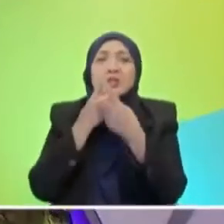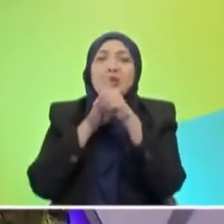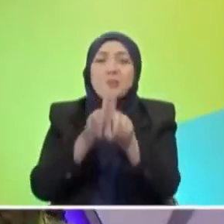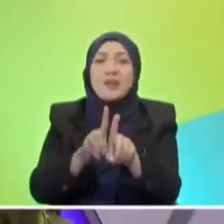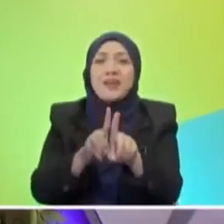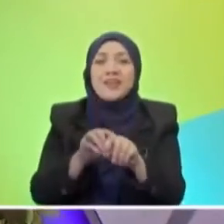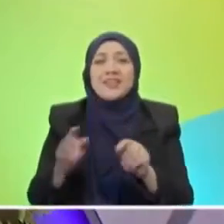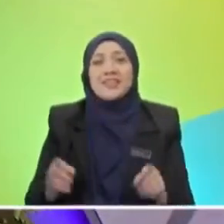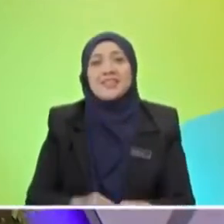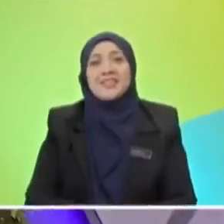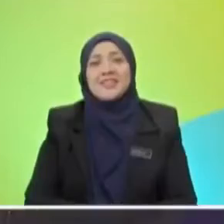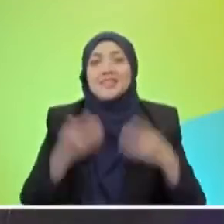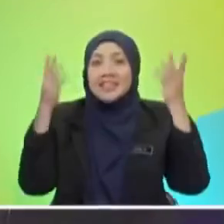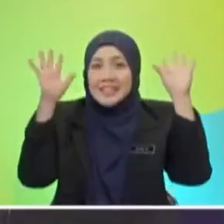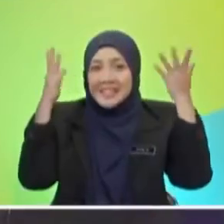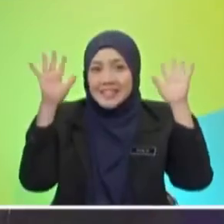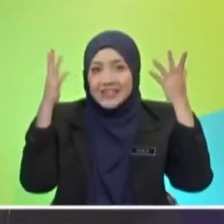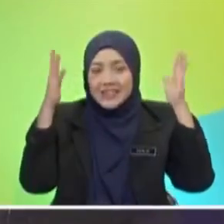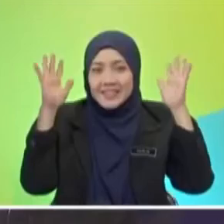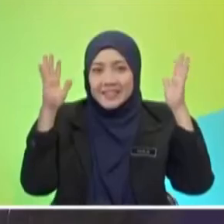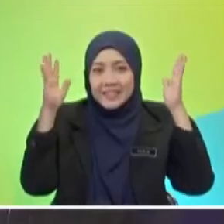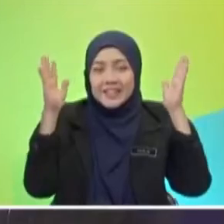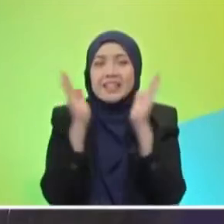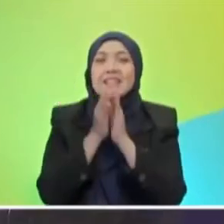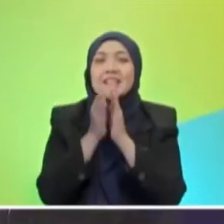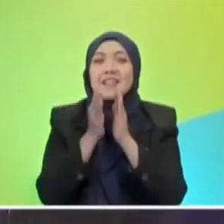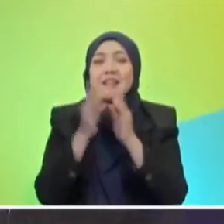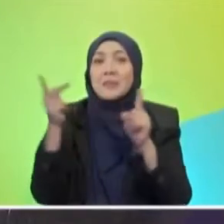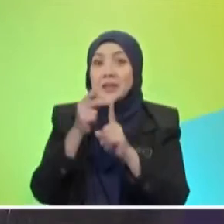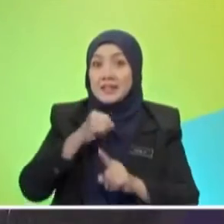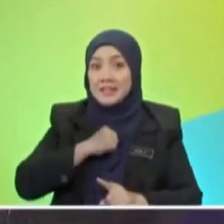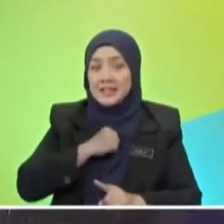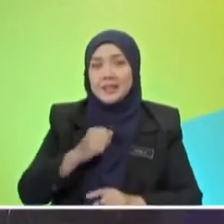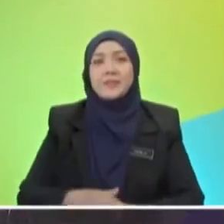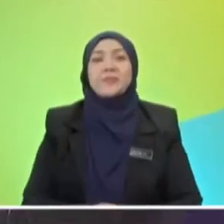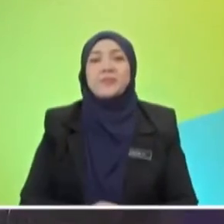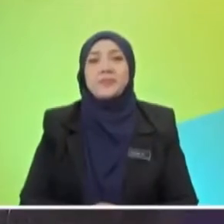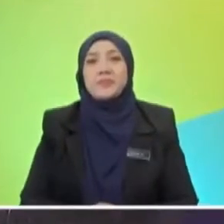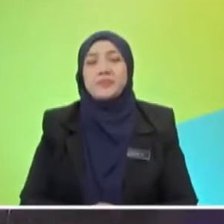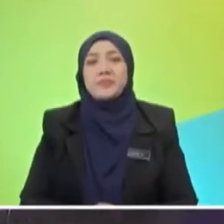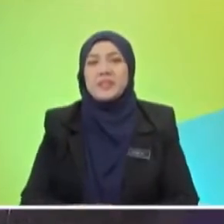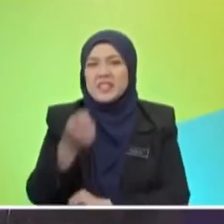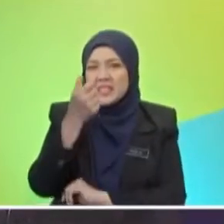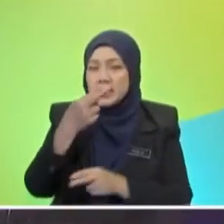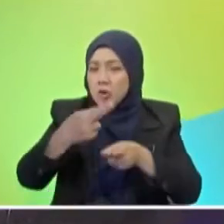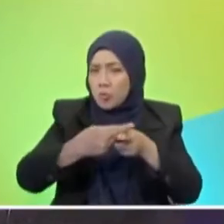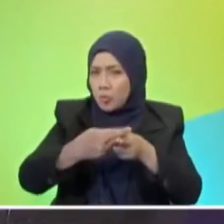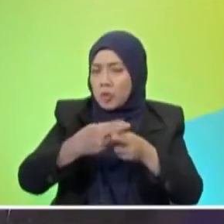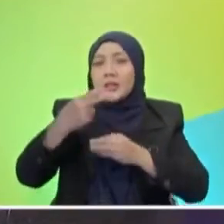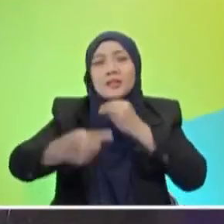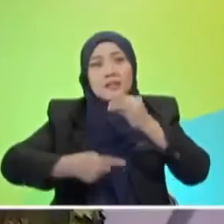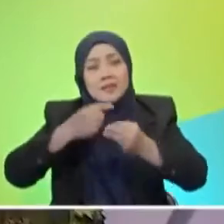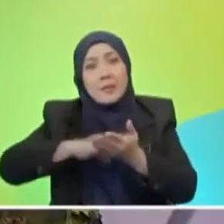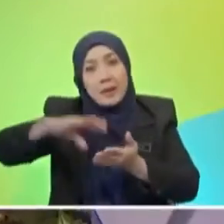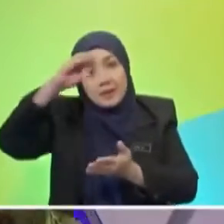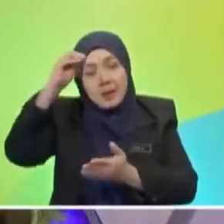Tahniah, tepukan untuk murid-murid. Tahniah semua, tepukan untuk diri anda sendiri. Baiklah cikgu, sedikit kesimpulan atau perumusan tentang pembelajaran kita pada hari